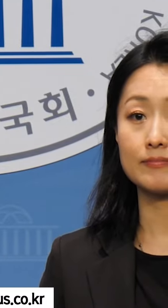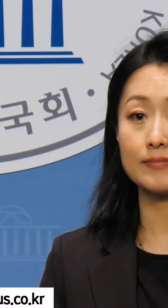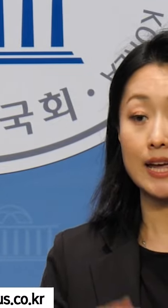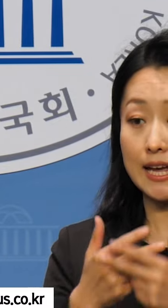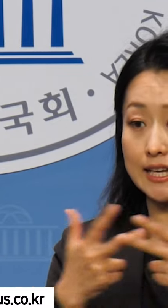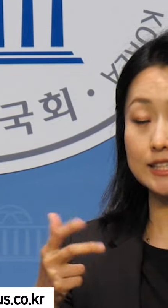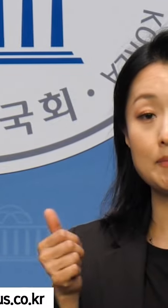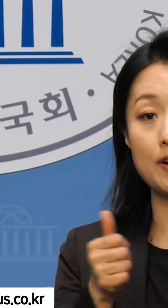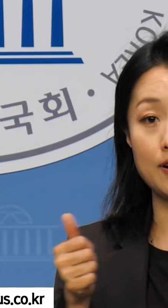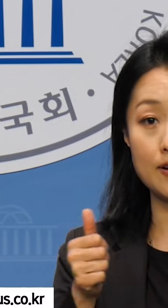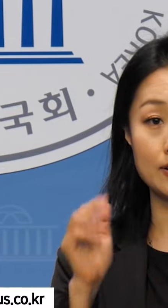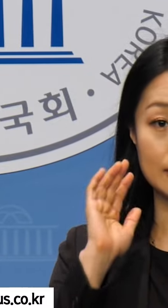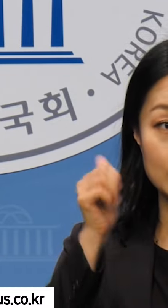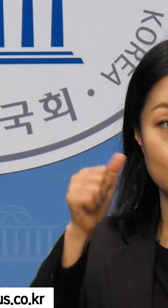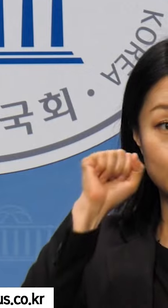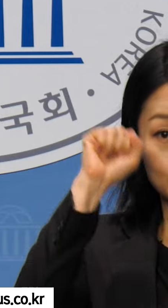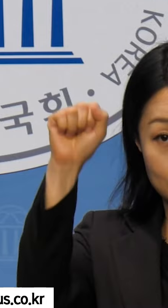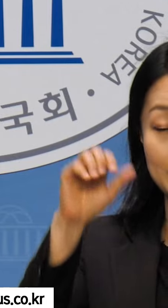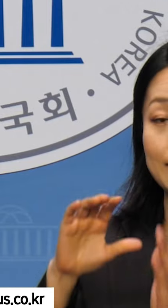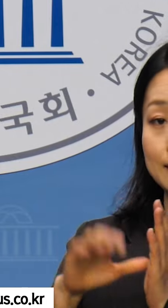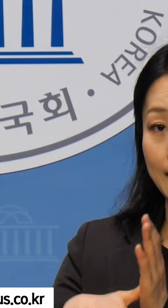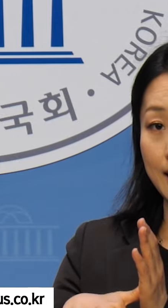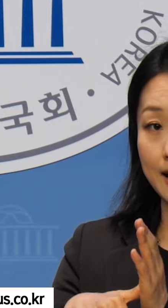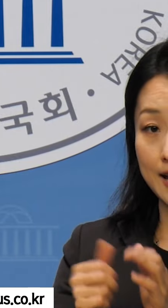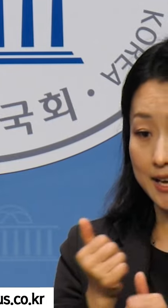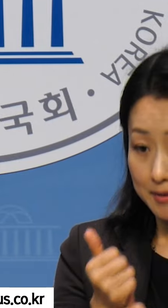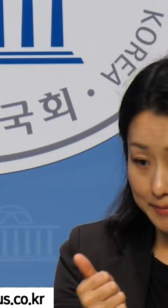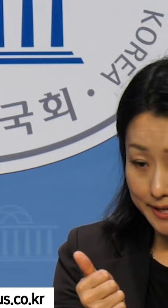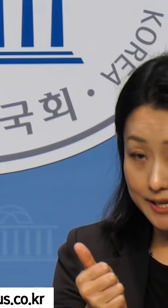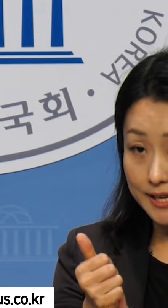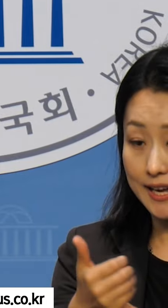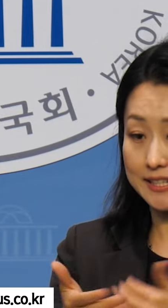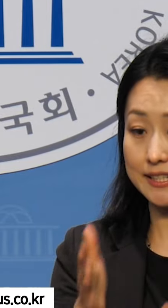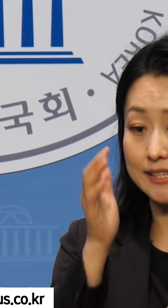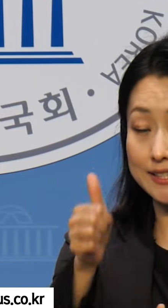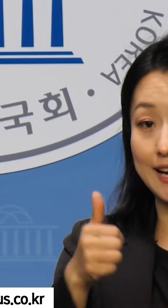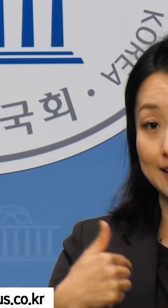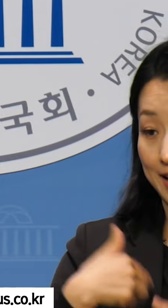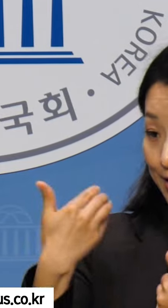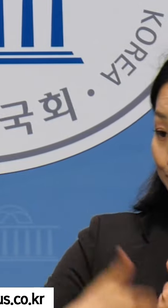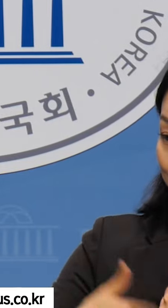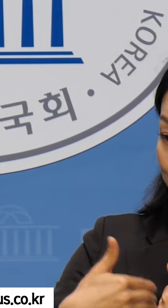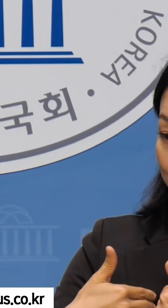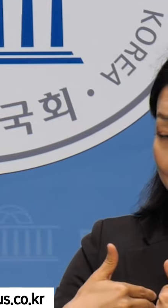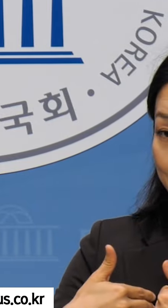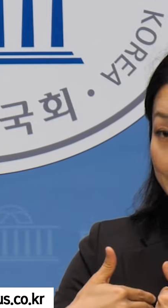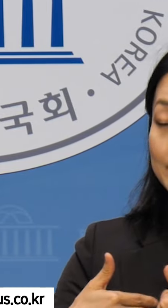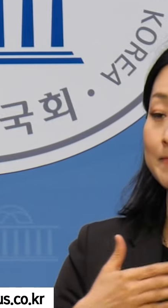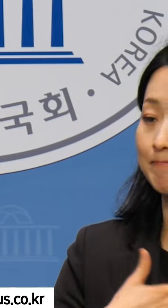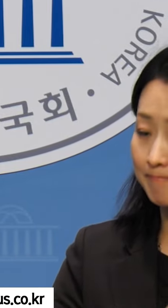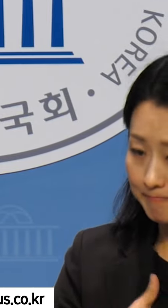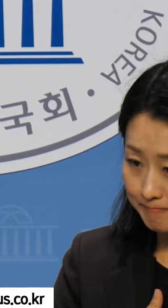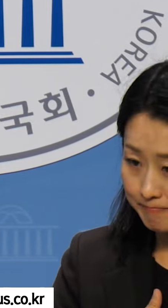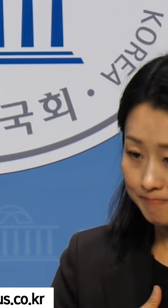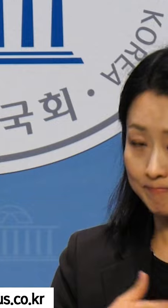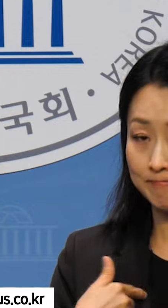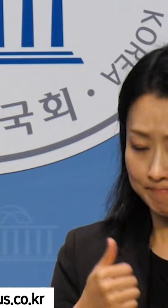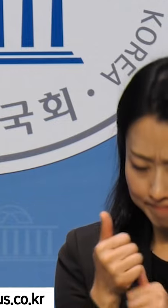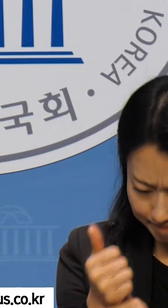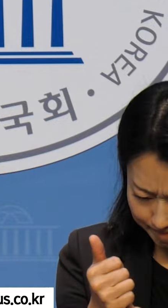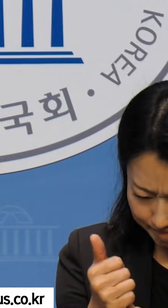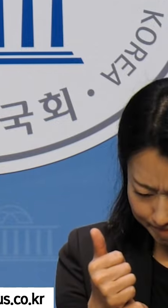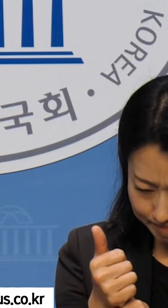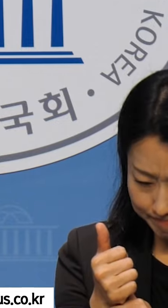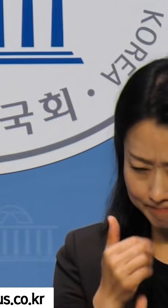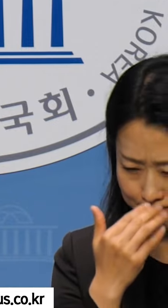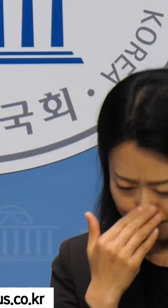이재명 대표께서 대통령 후보 시절 수행실장을 제안하셨을 때 저는 한 발 뒤에서 수행하겠습니다 라고